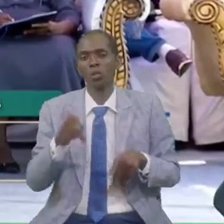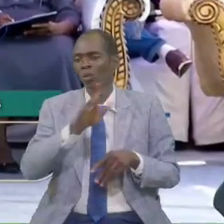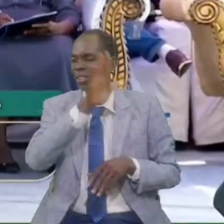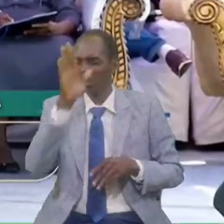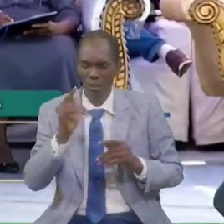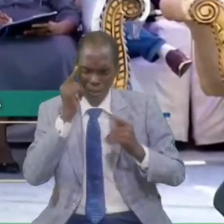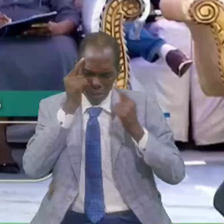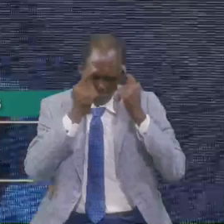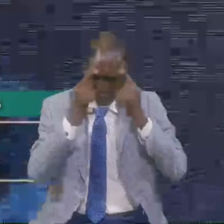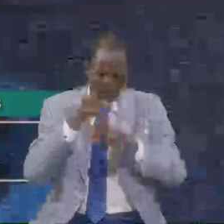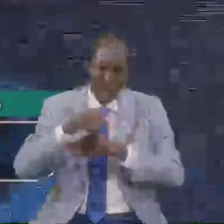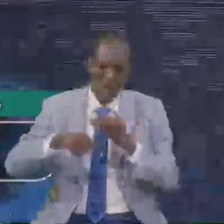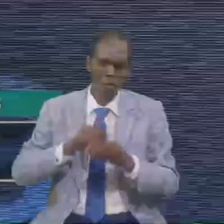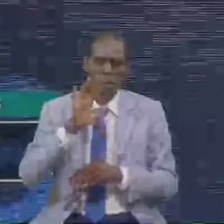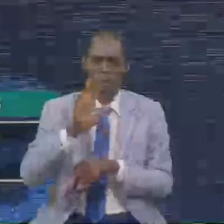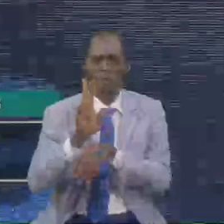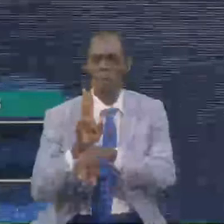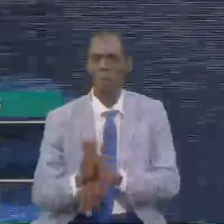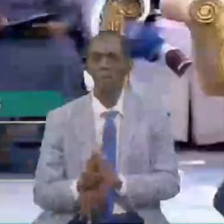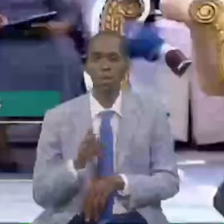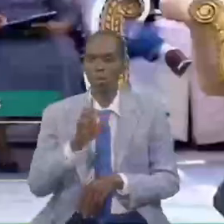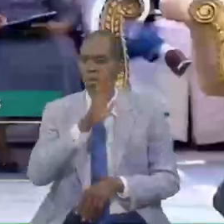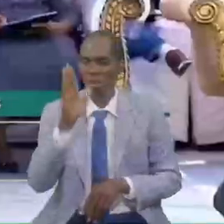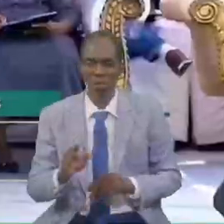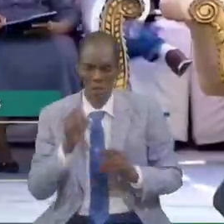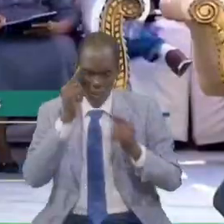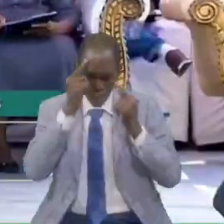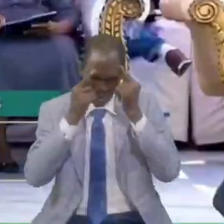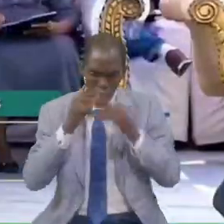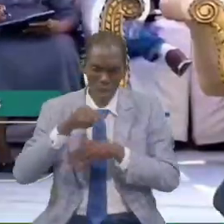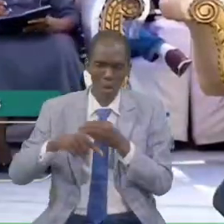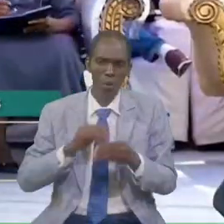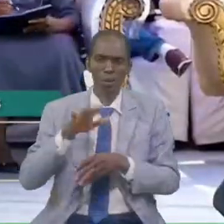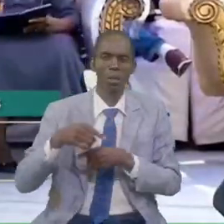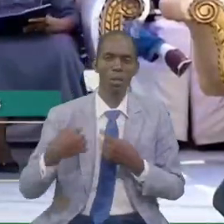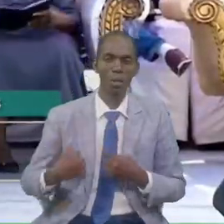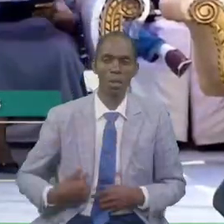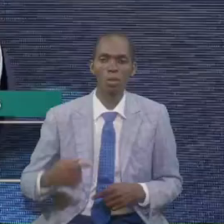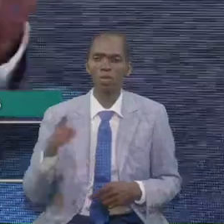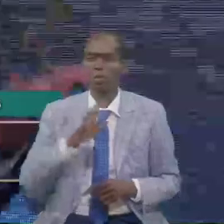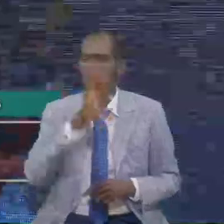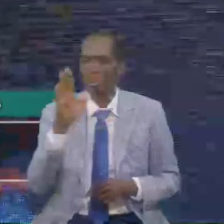Est-ce que tu es quelqu'un qui ne pense pas à tes habitudes? Tu ne penses jamais à ton cœur.